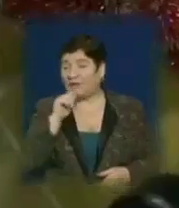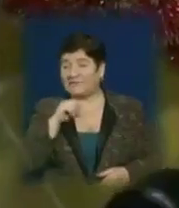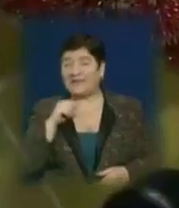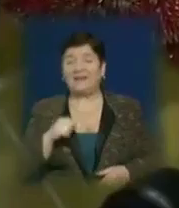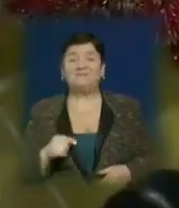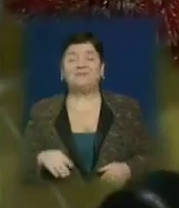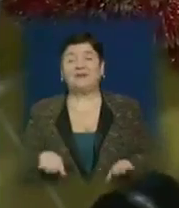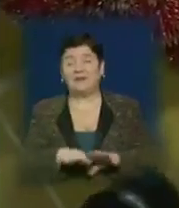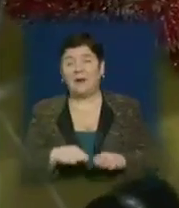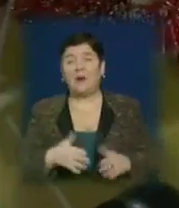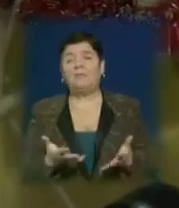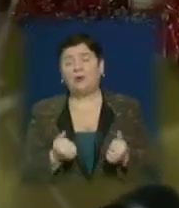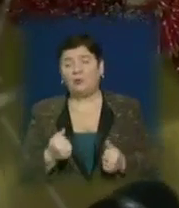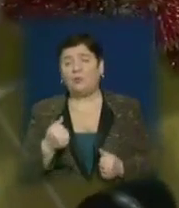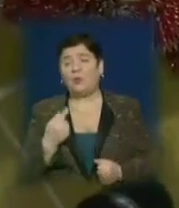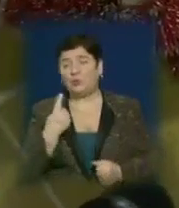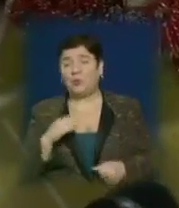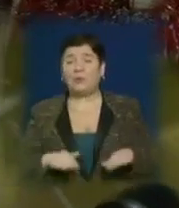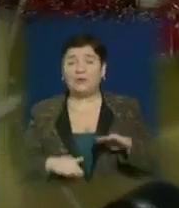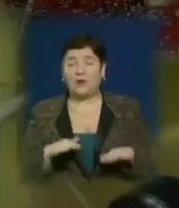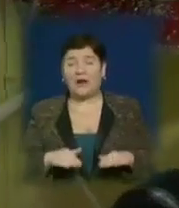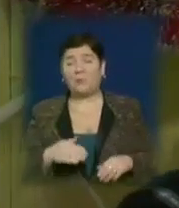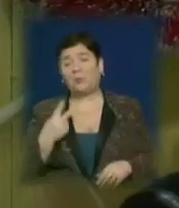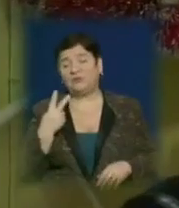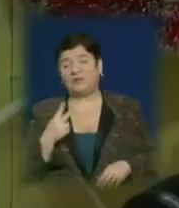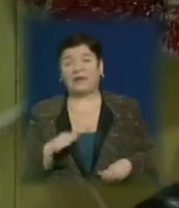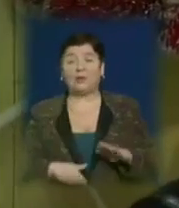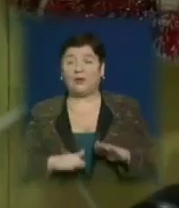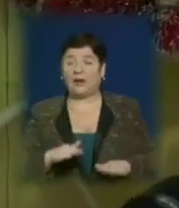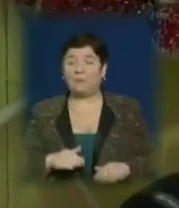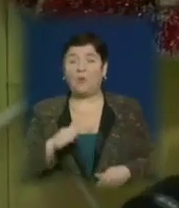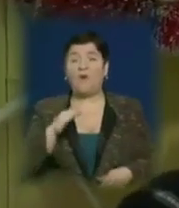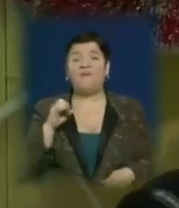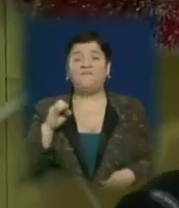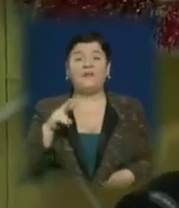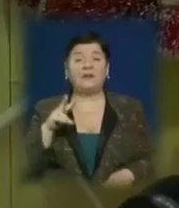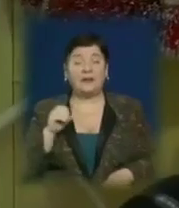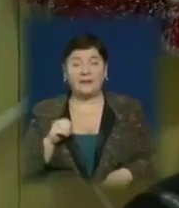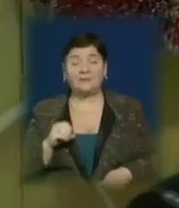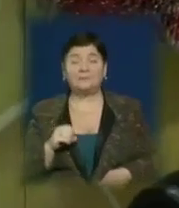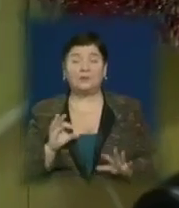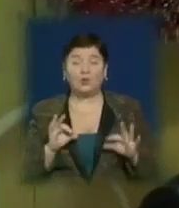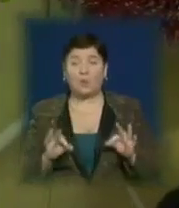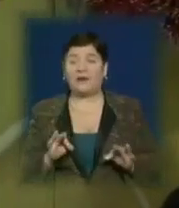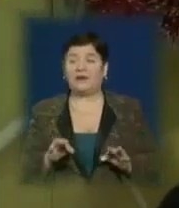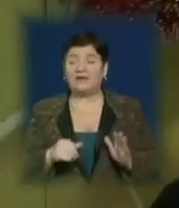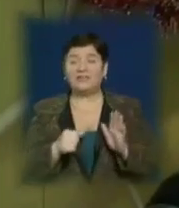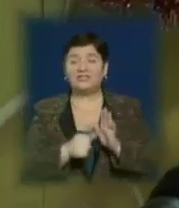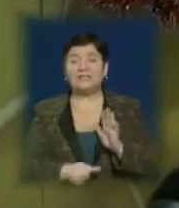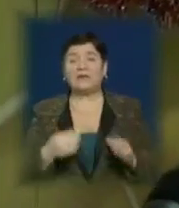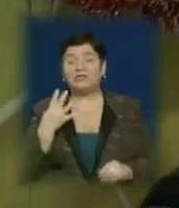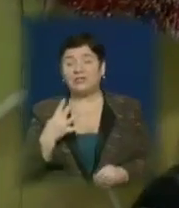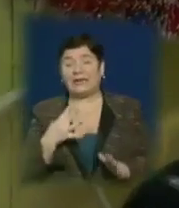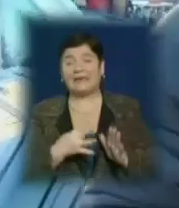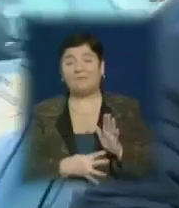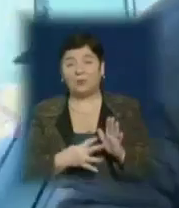50-10. Та беруть по кілограму, по півтора, по два. Філе в основному розбирають, добре йде. Філе 64,90